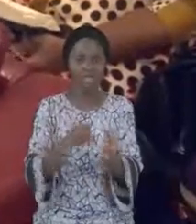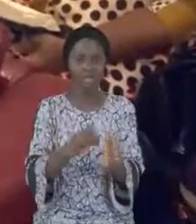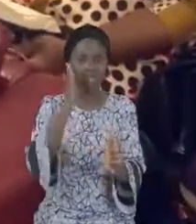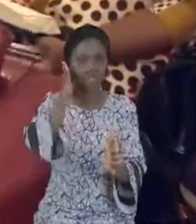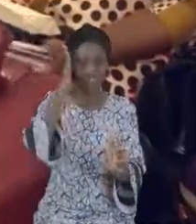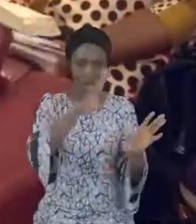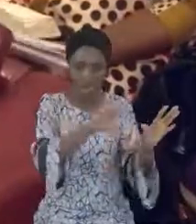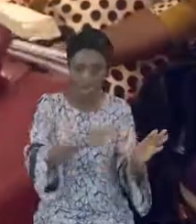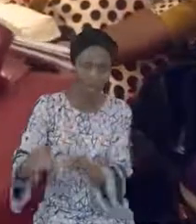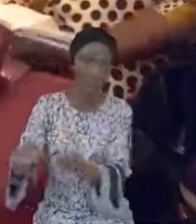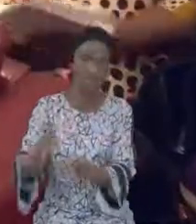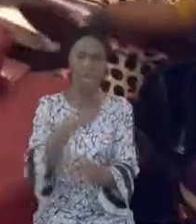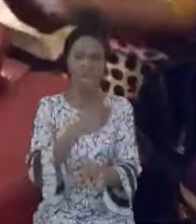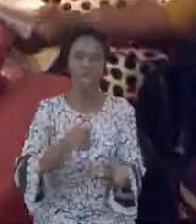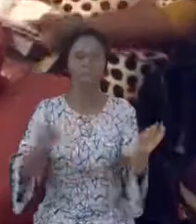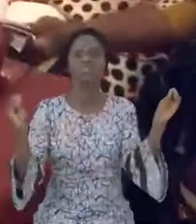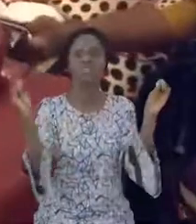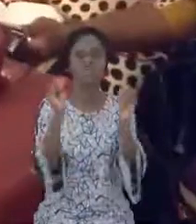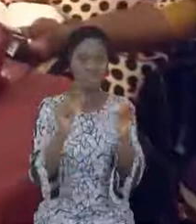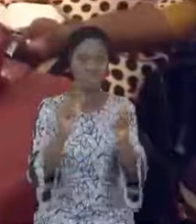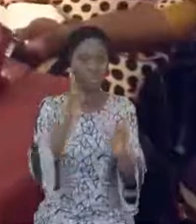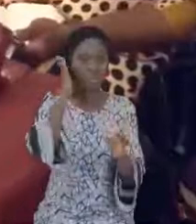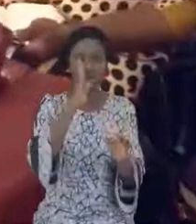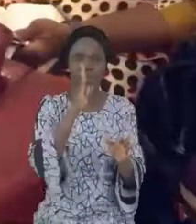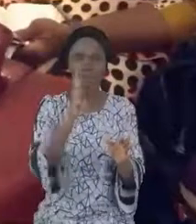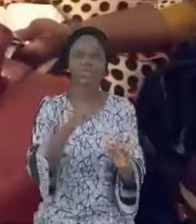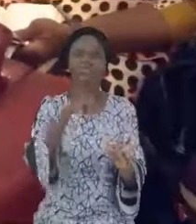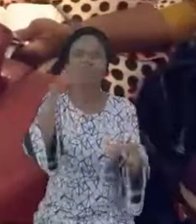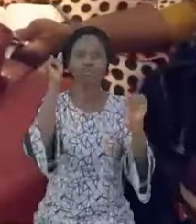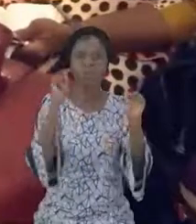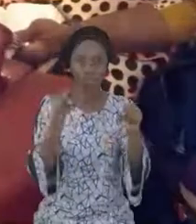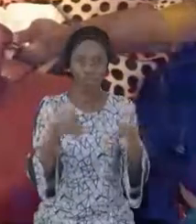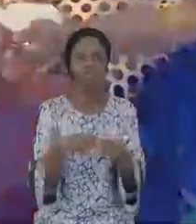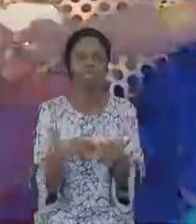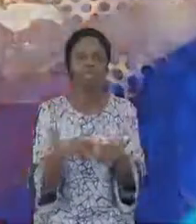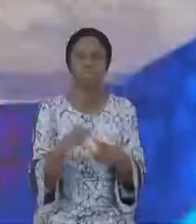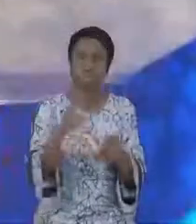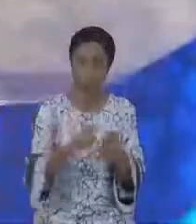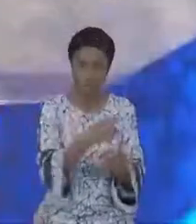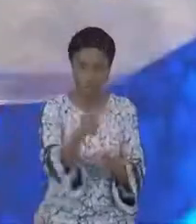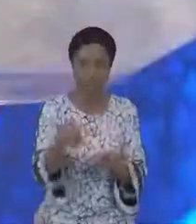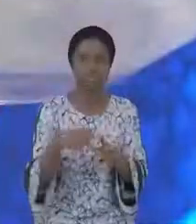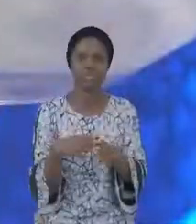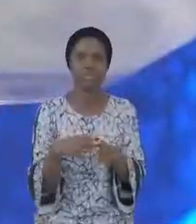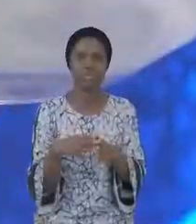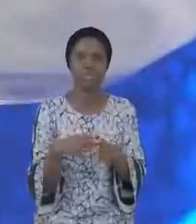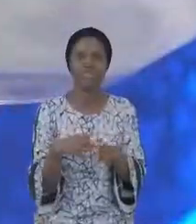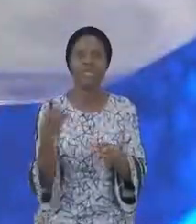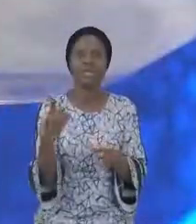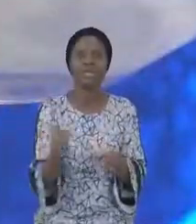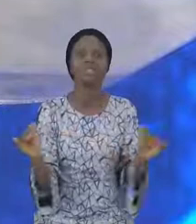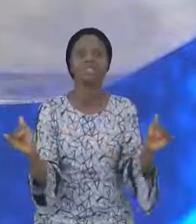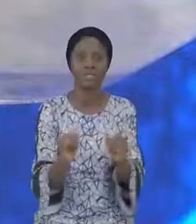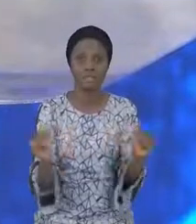la dernière partie. Nothing rien shall ne be vous impossible serait impossible. You. The same